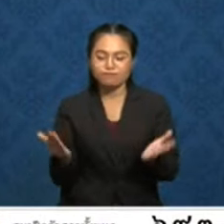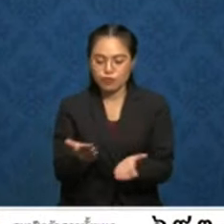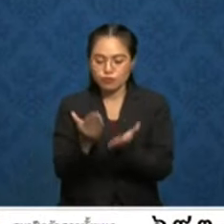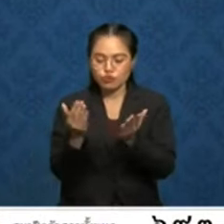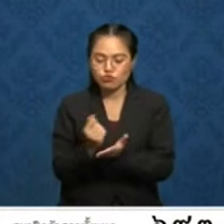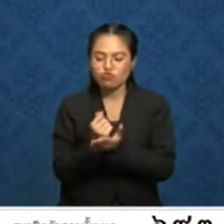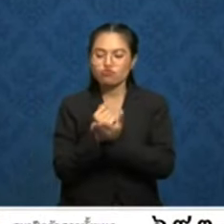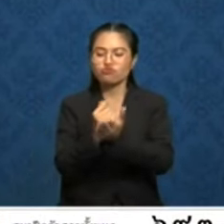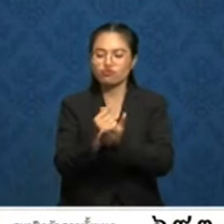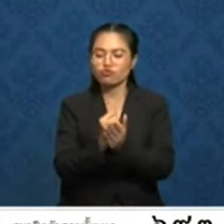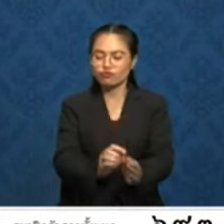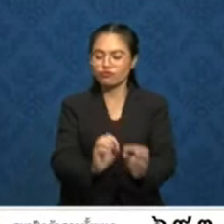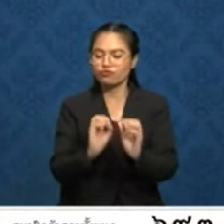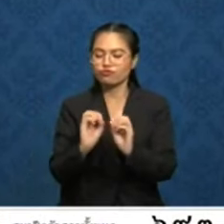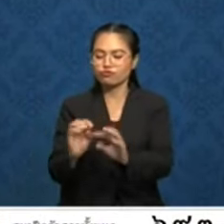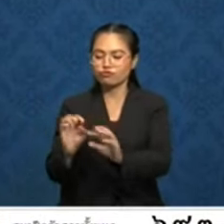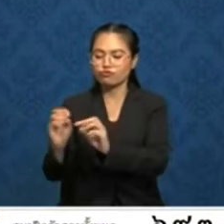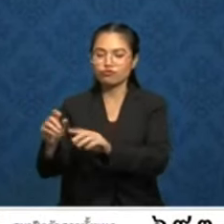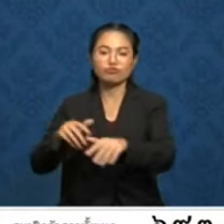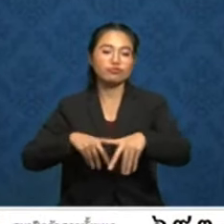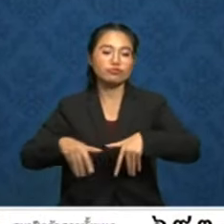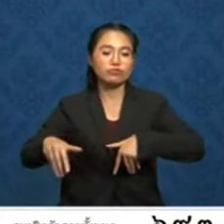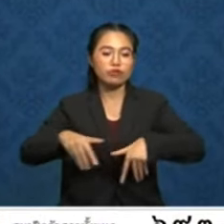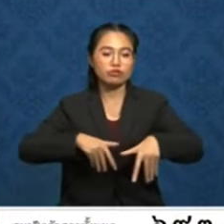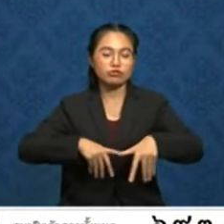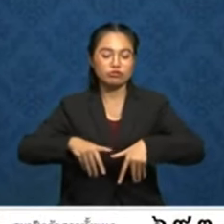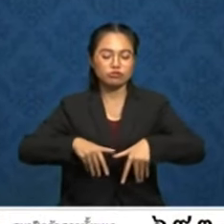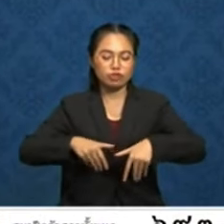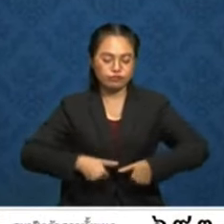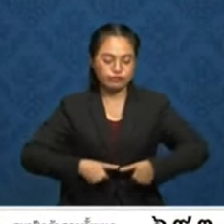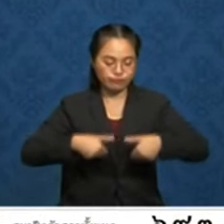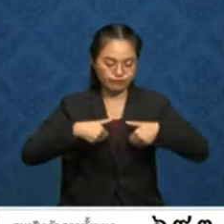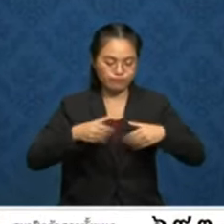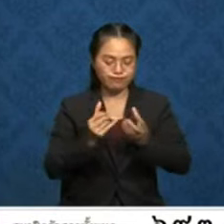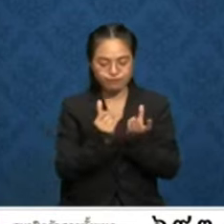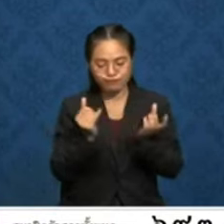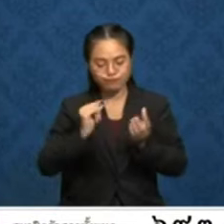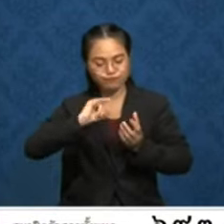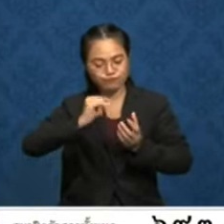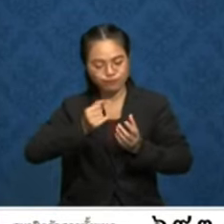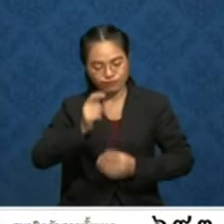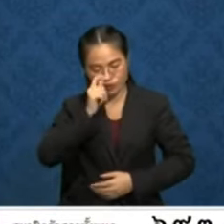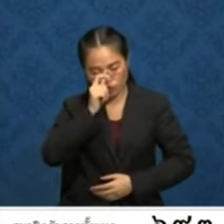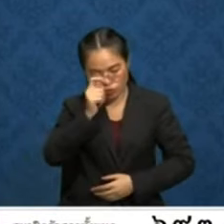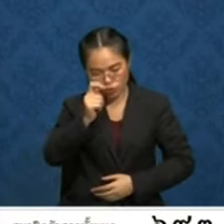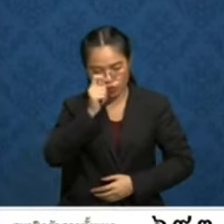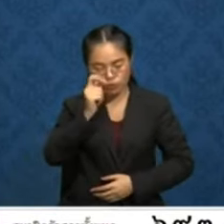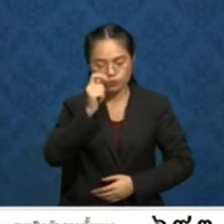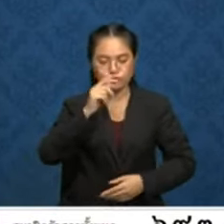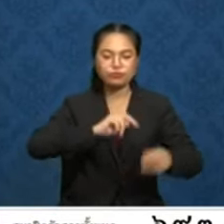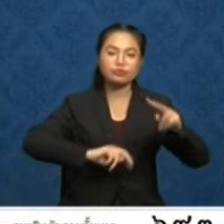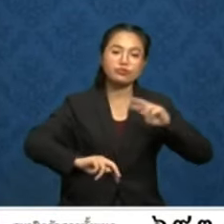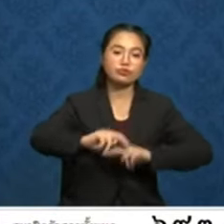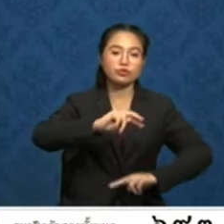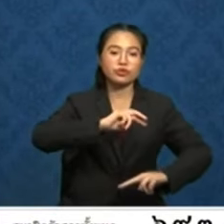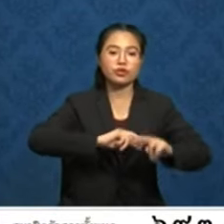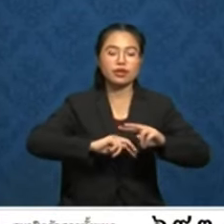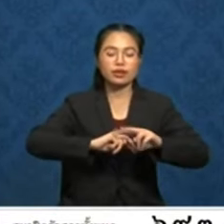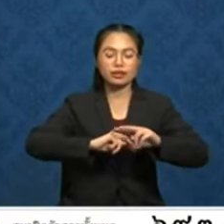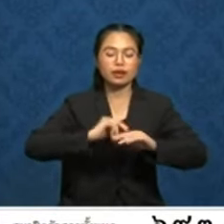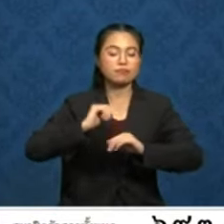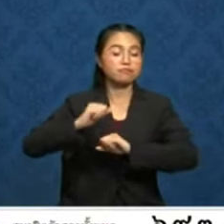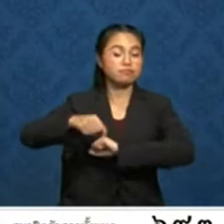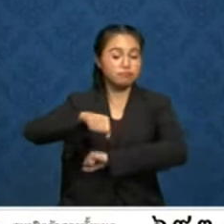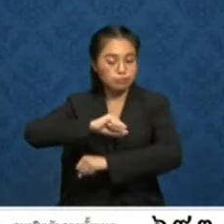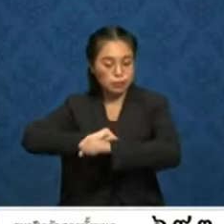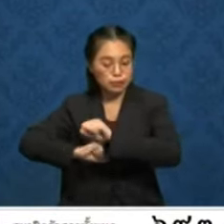รมและจริยธรรมในการดำเนินชีวิตตลอดจนดูแลให้มีการปฏิบัติตาม